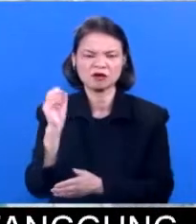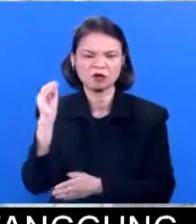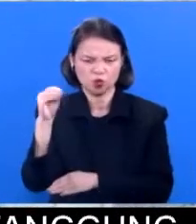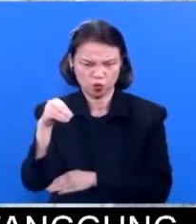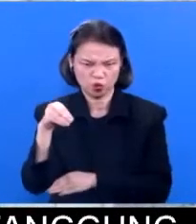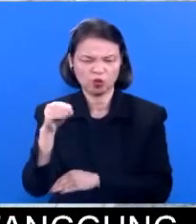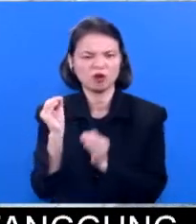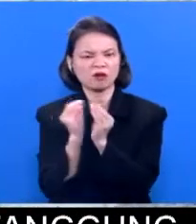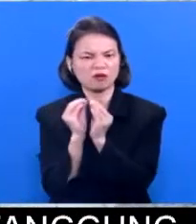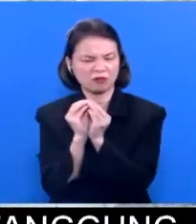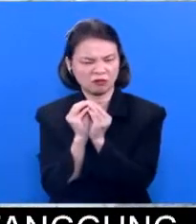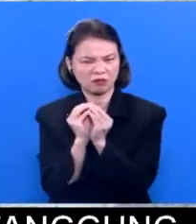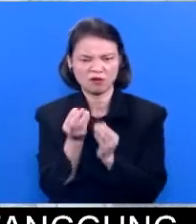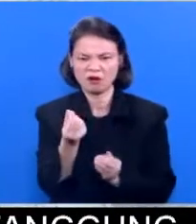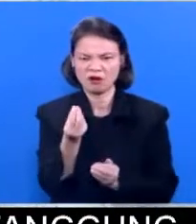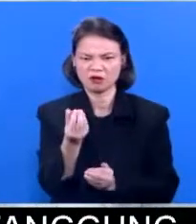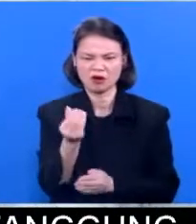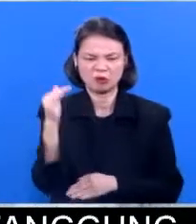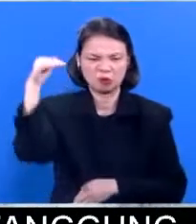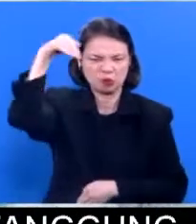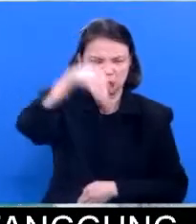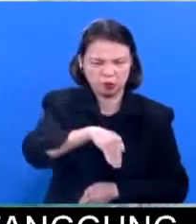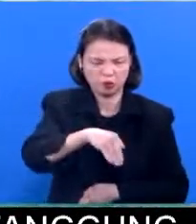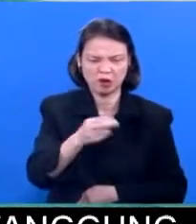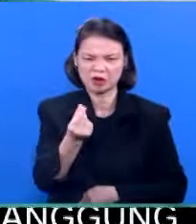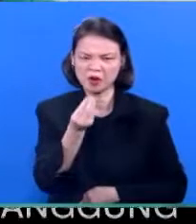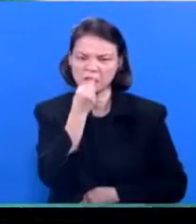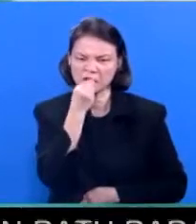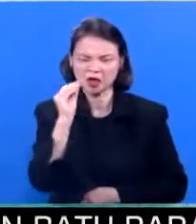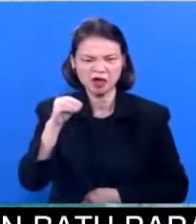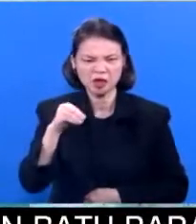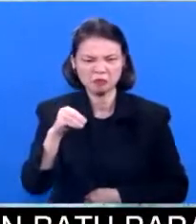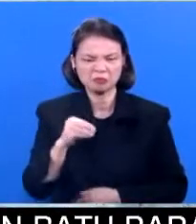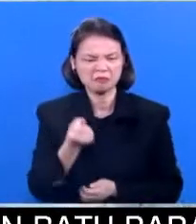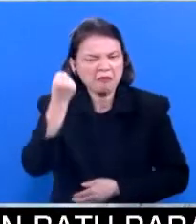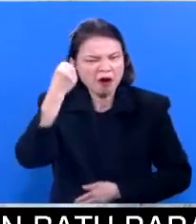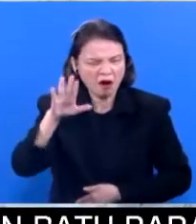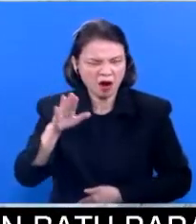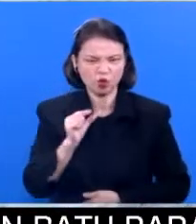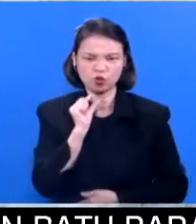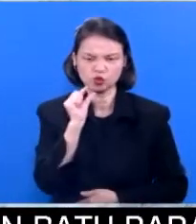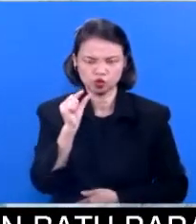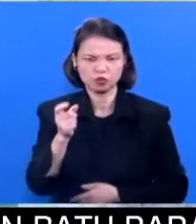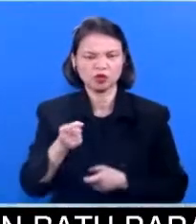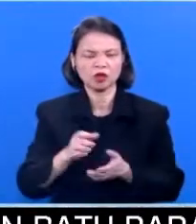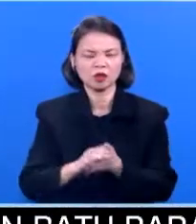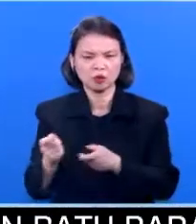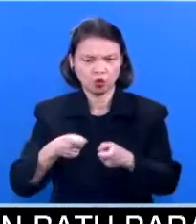Karena harga merosot, harga pakan itu istilahnya nggak nutup untuk biaya operasional sehari-hari.